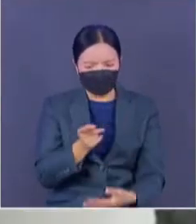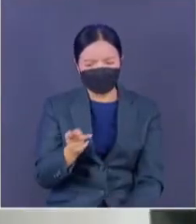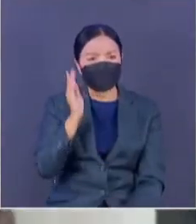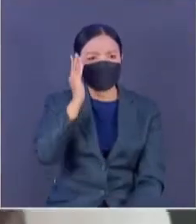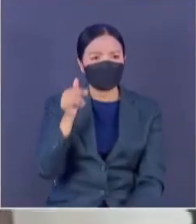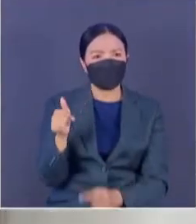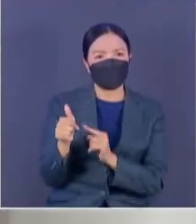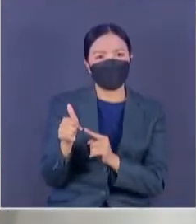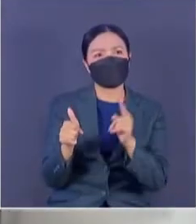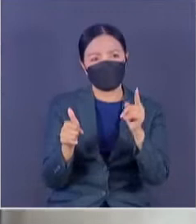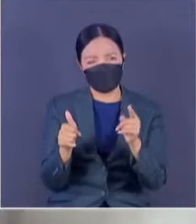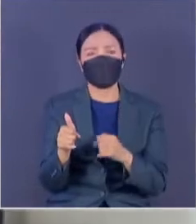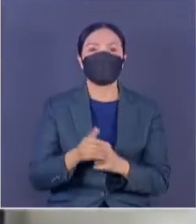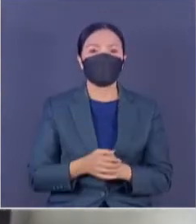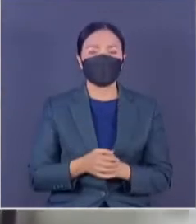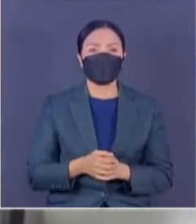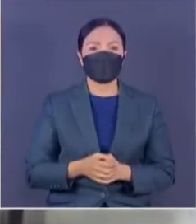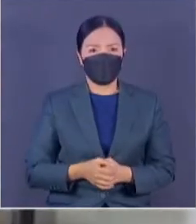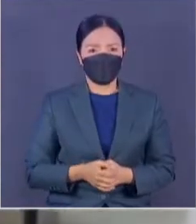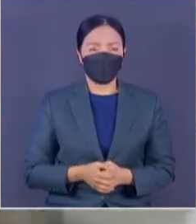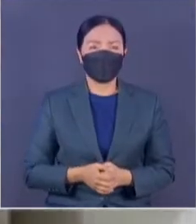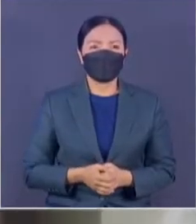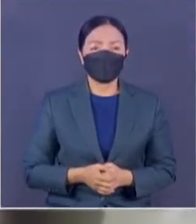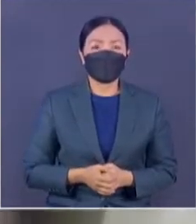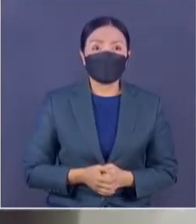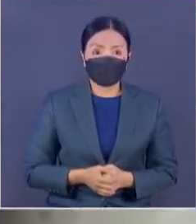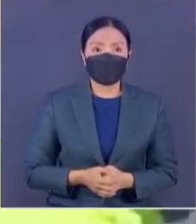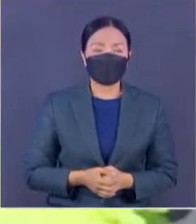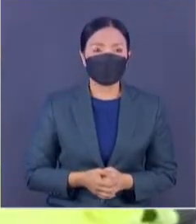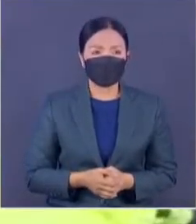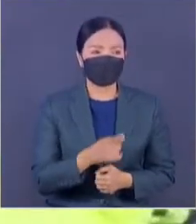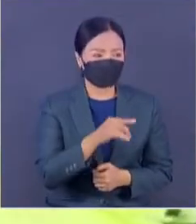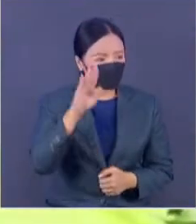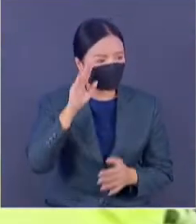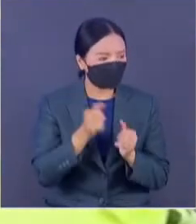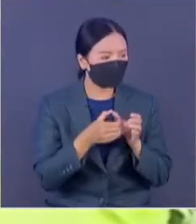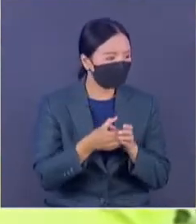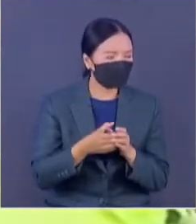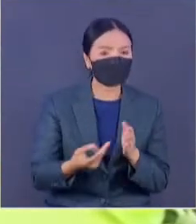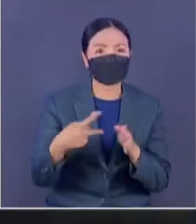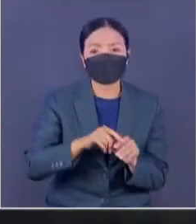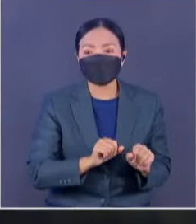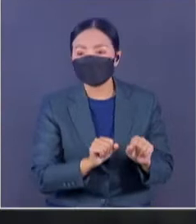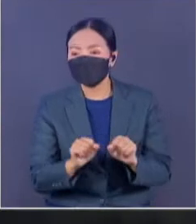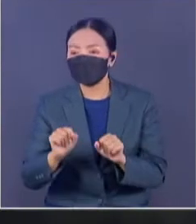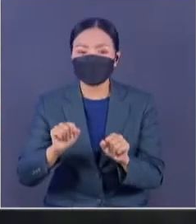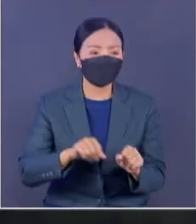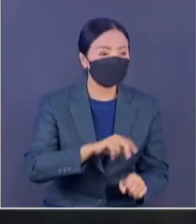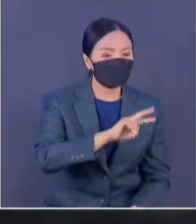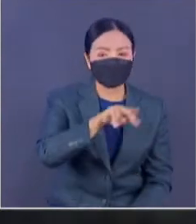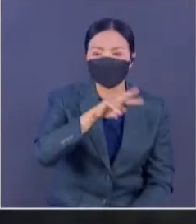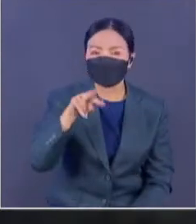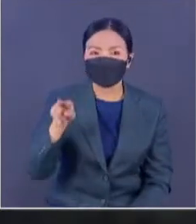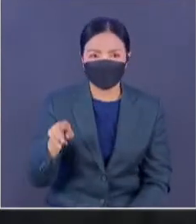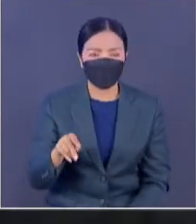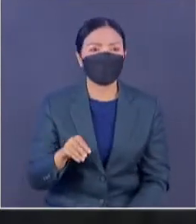บใบหน้ารูปพรรณสันฐานของคนร้ายก็ได้มีการใช้สายสืบลงพื้นที่ค่ะไปตามหาข่าวร่วมกับการ